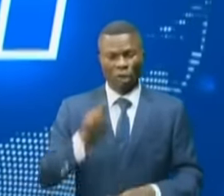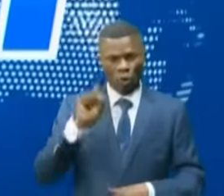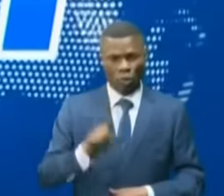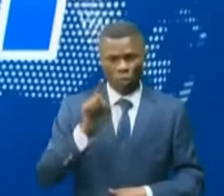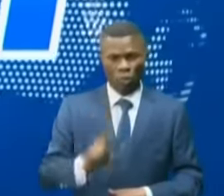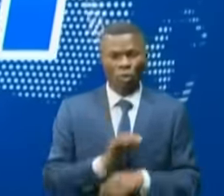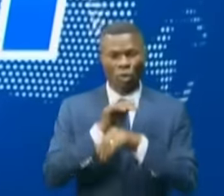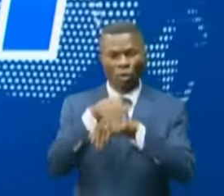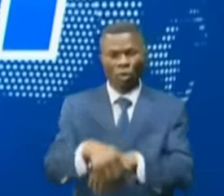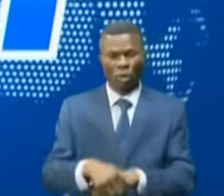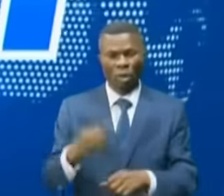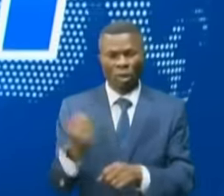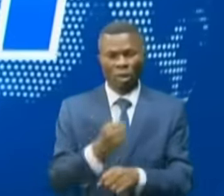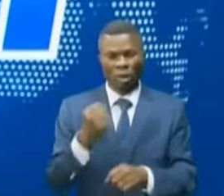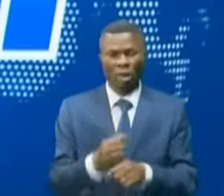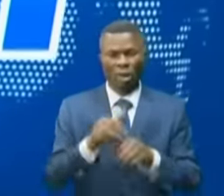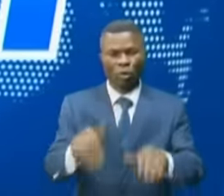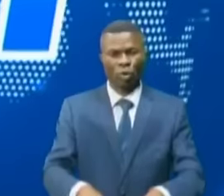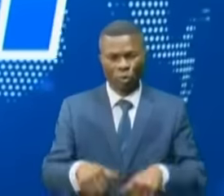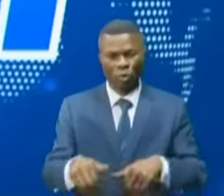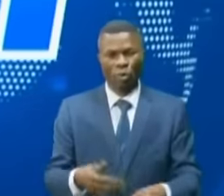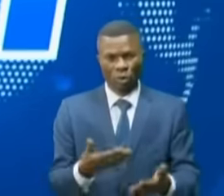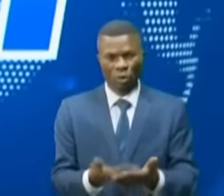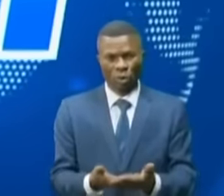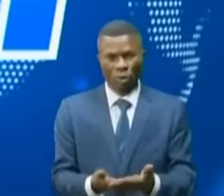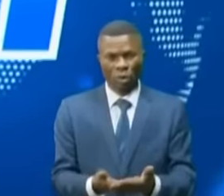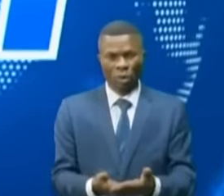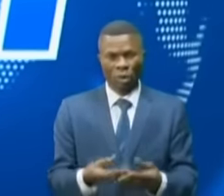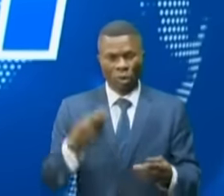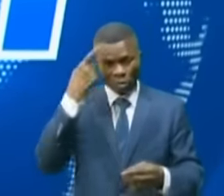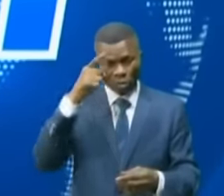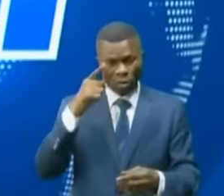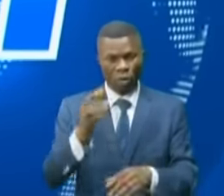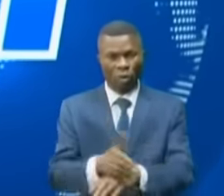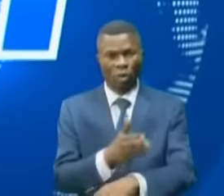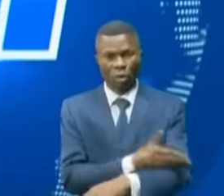à s'intégrer dans le domaine de l'agriculture pour la